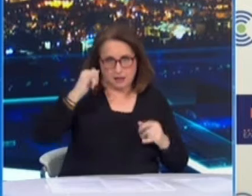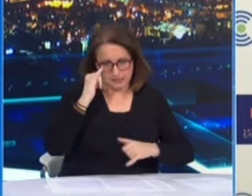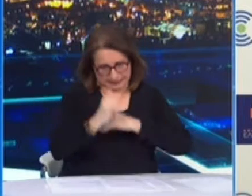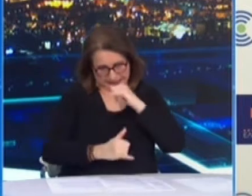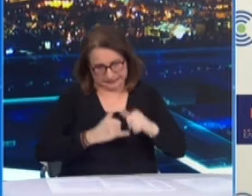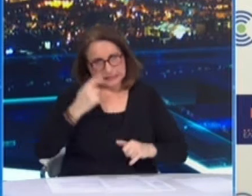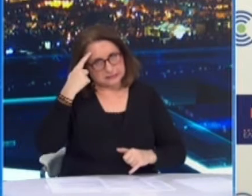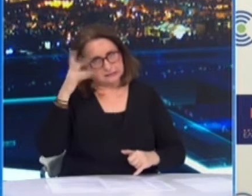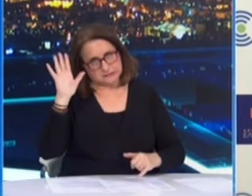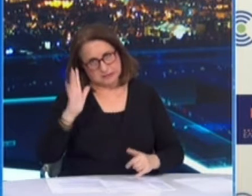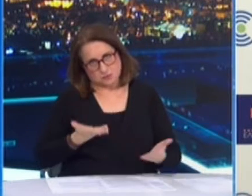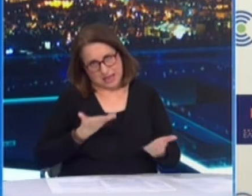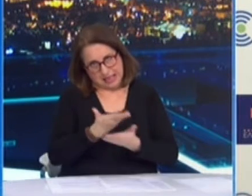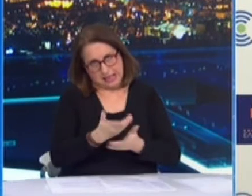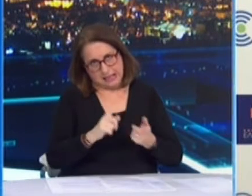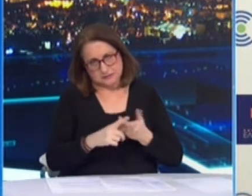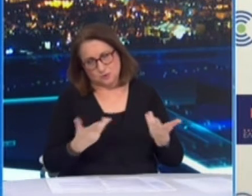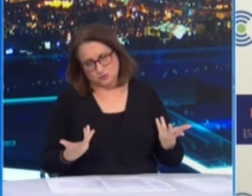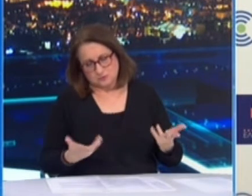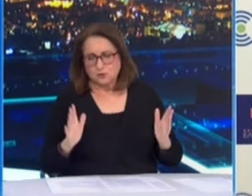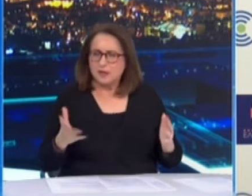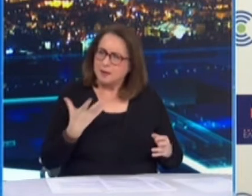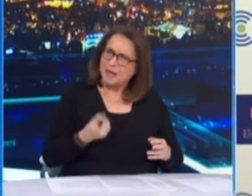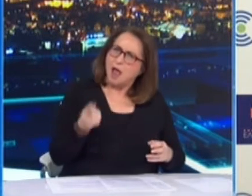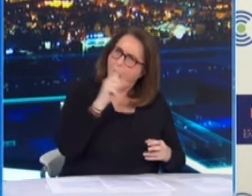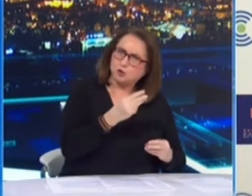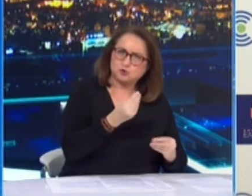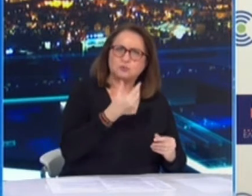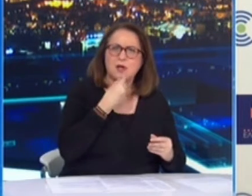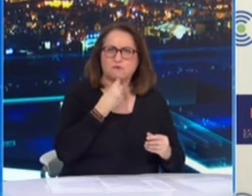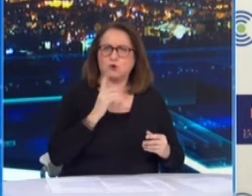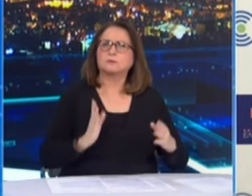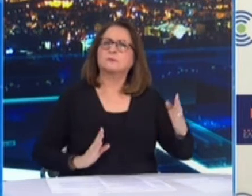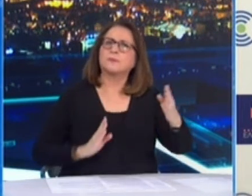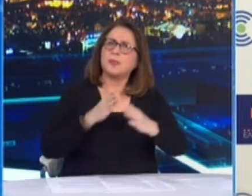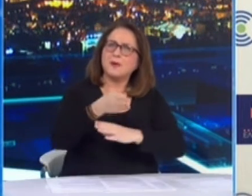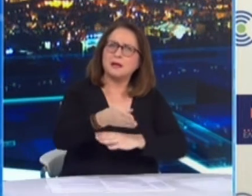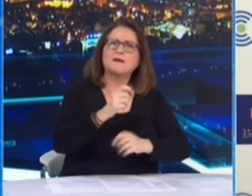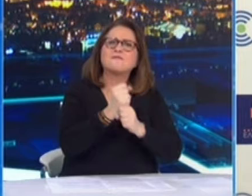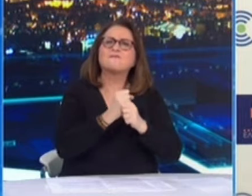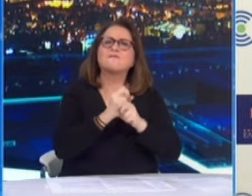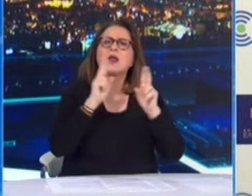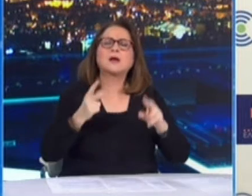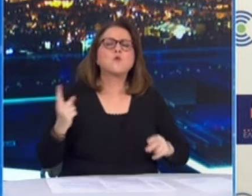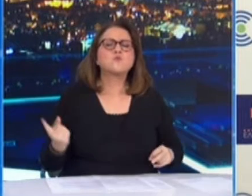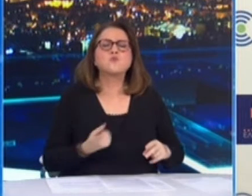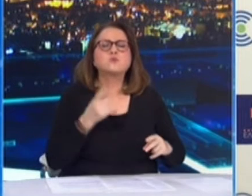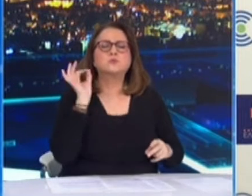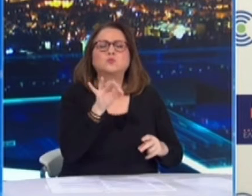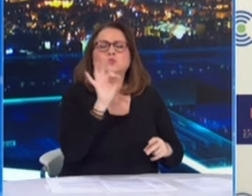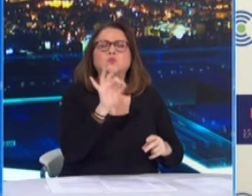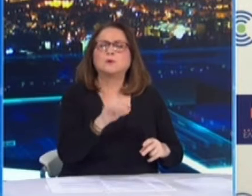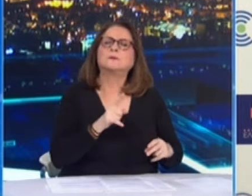Πώς κλείνω λοιπόν το ραντεβού μου? Μεταβαίνοντας καταρχήν σε ένα φαρμακείο, μπορεί κανείς να κλείσει τα 2 ραντεβού για το εμβόλιο ξεκινώντας από